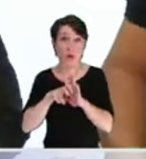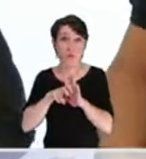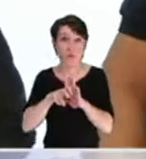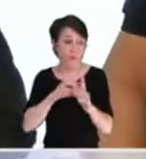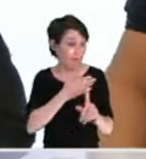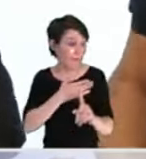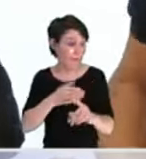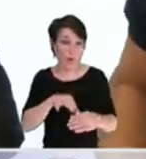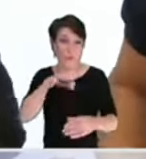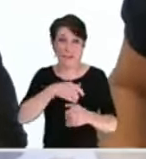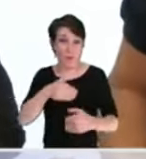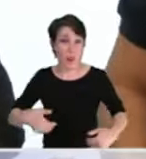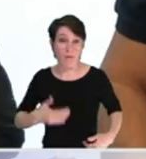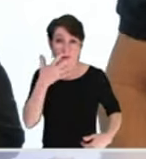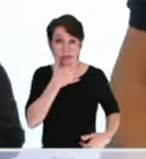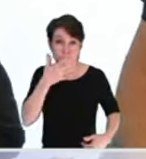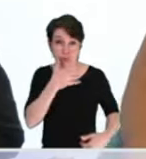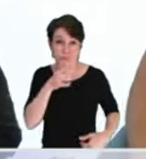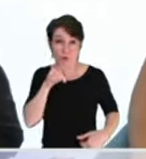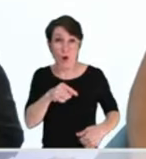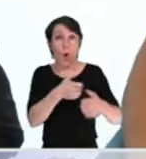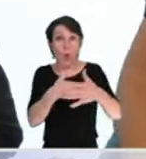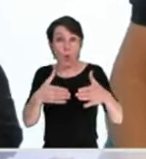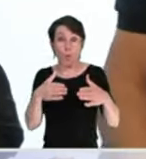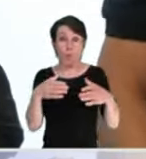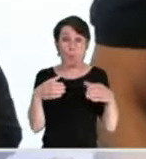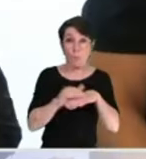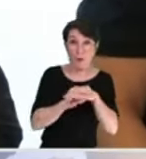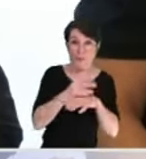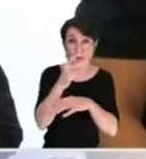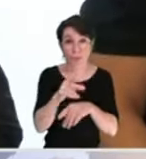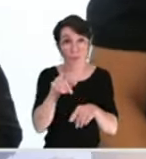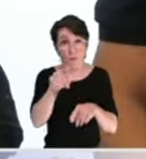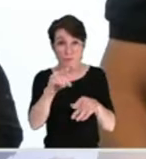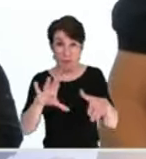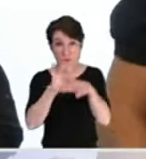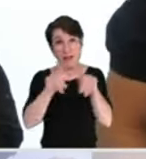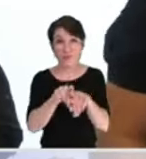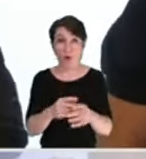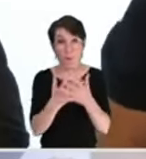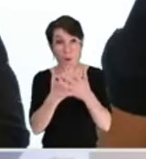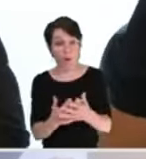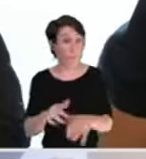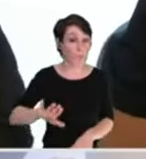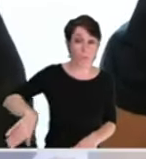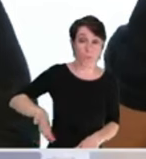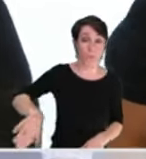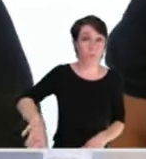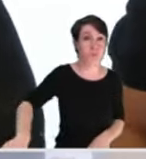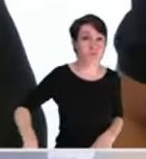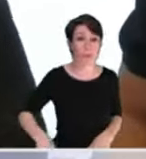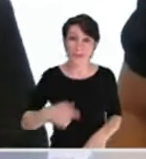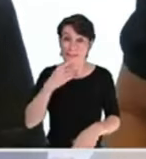conditions. Vous allez devenir un boulet pour votre camp qui ne pourra pas vous prendre sur sa liste et vous allez donc devoir renoncer aussi